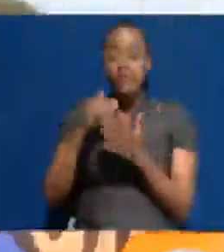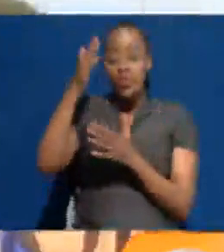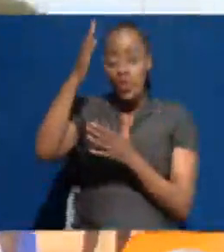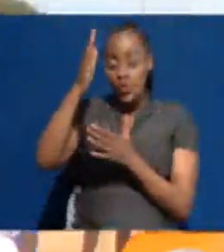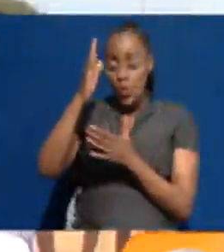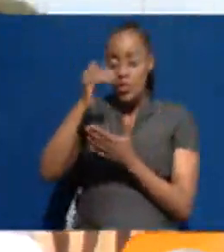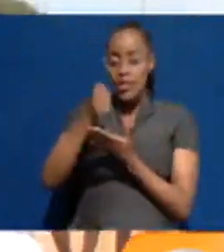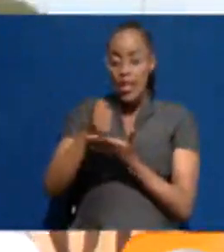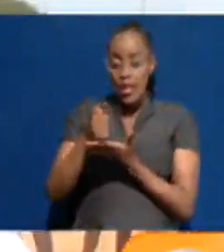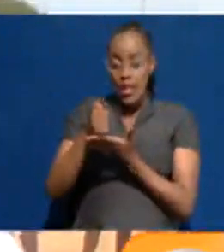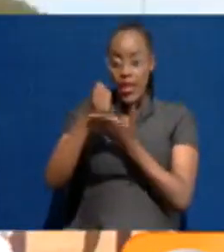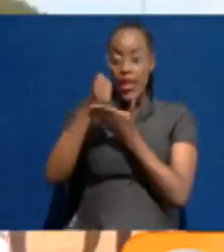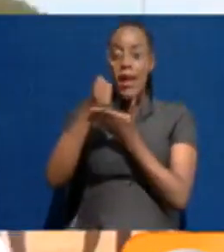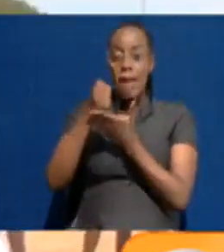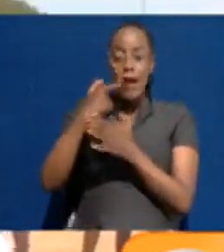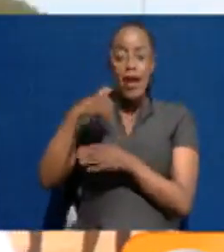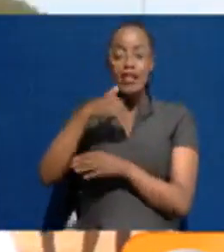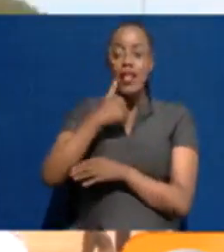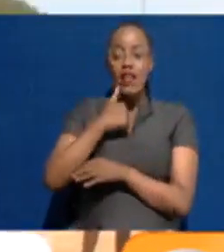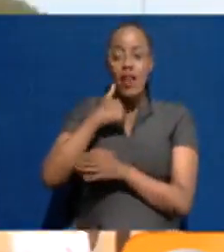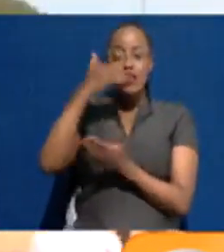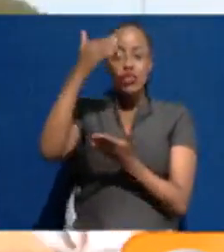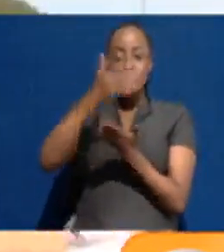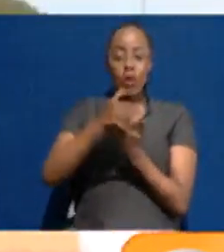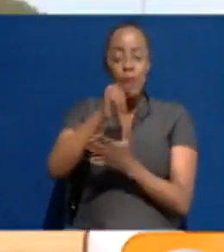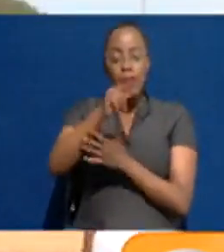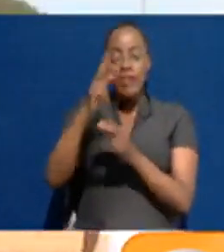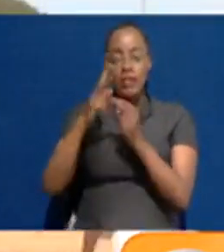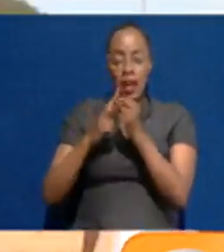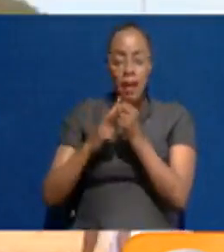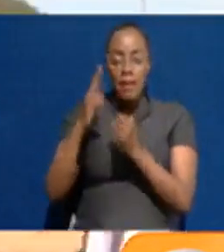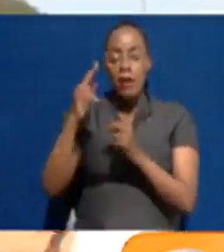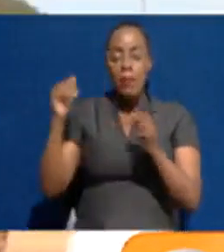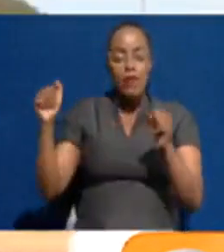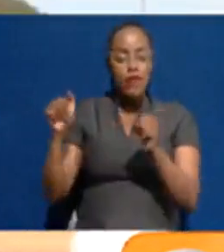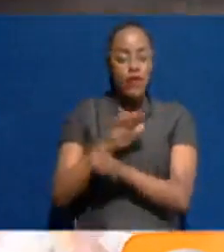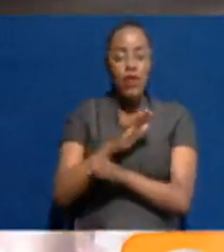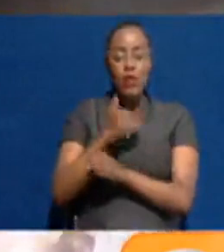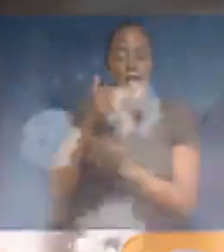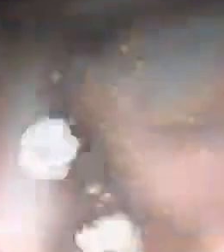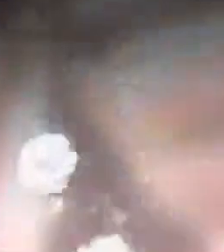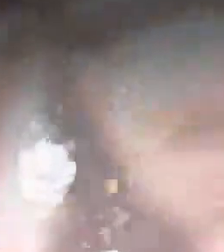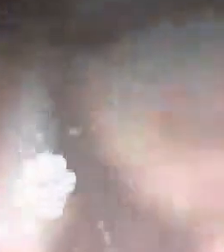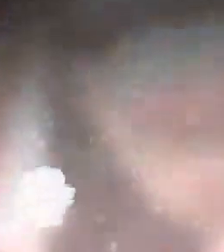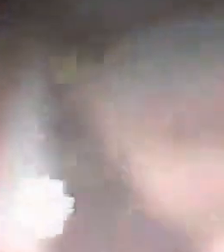uwezo ya Mwenyezi Mungu tutakuwa tumekomesha ukeketaji kabisa kabisa.